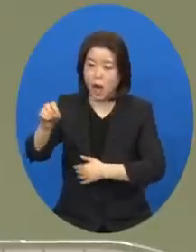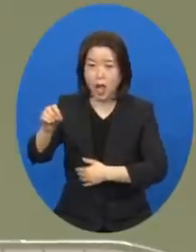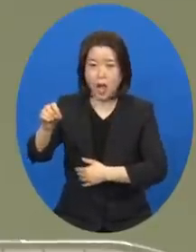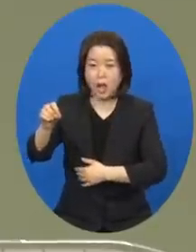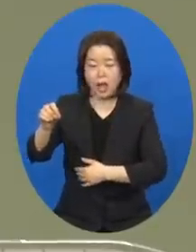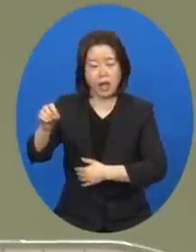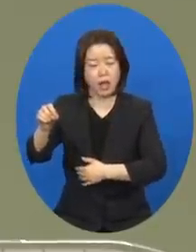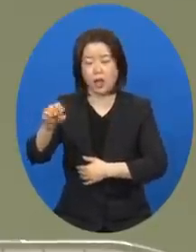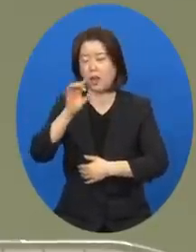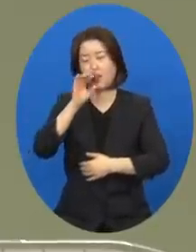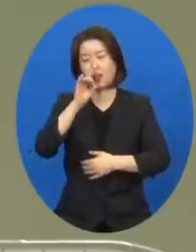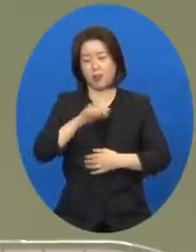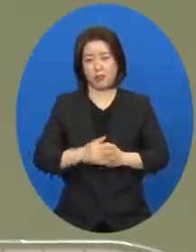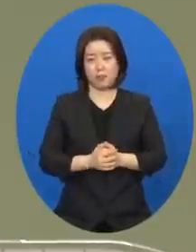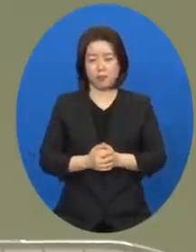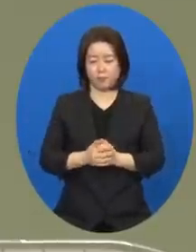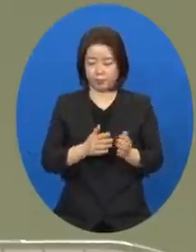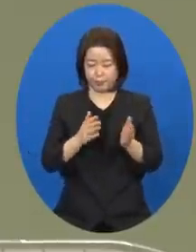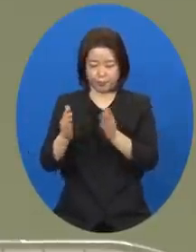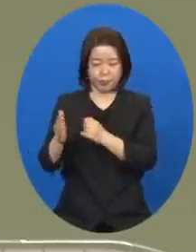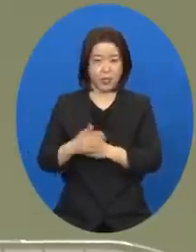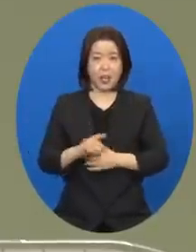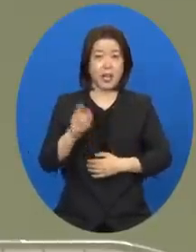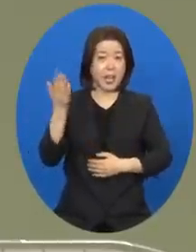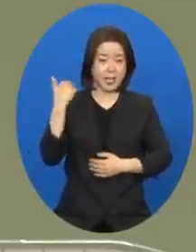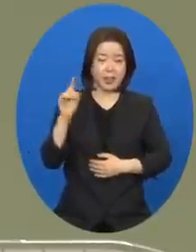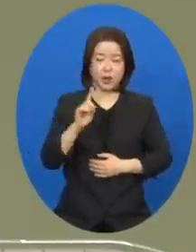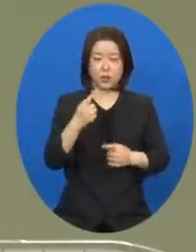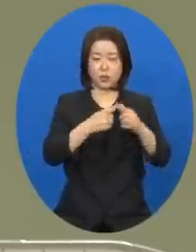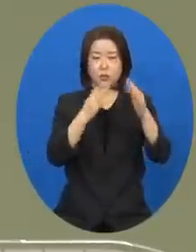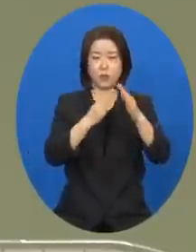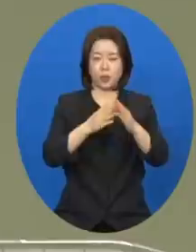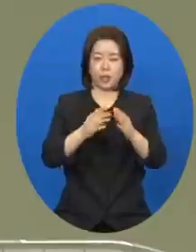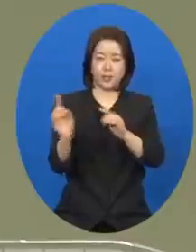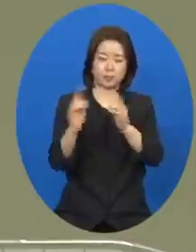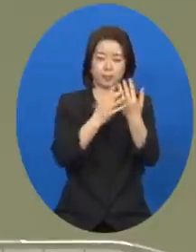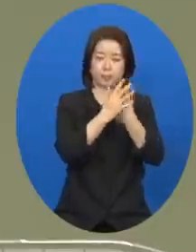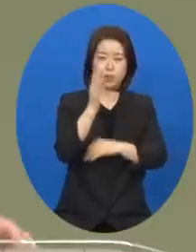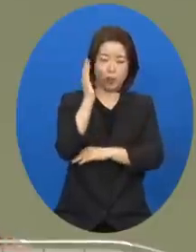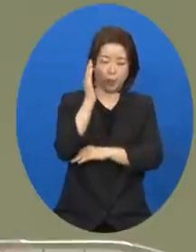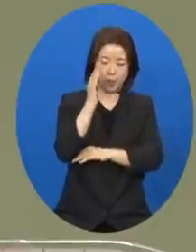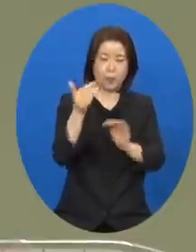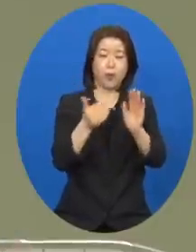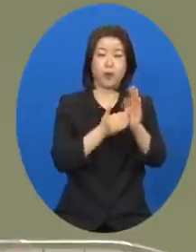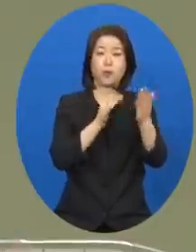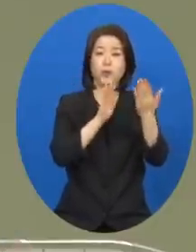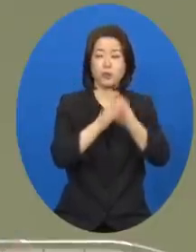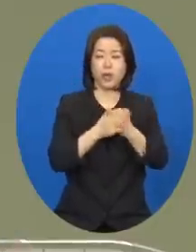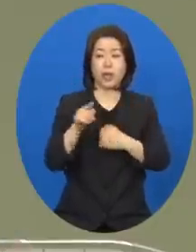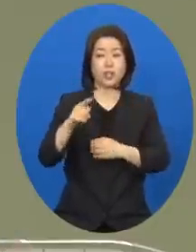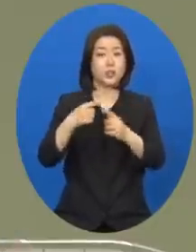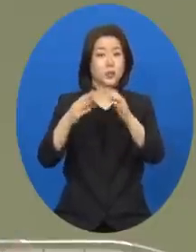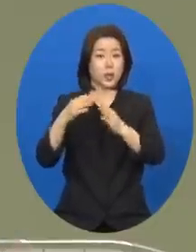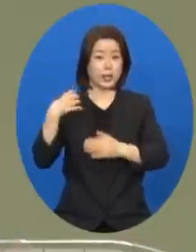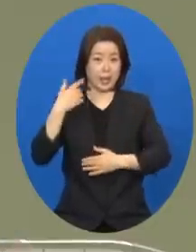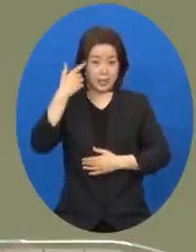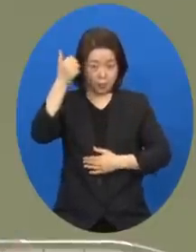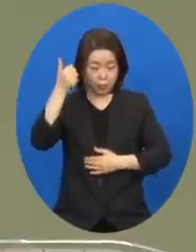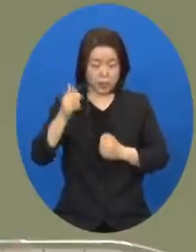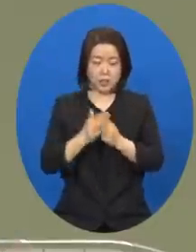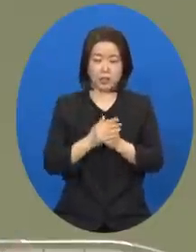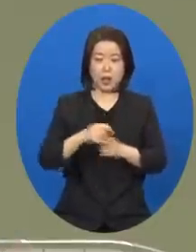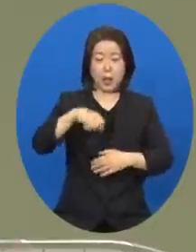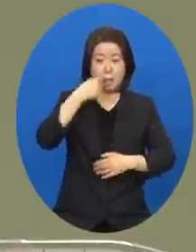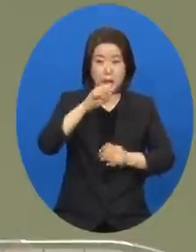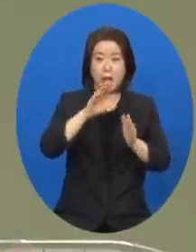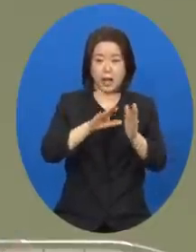어느 교회 부흥회를 마치고 그 목사님과 마지막에 식사를 하는데 그 목사님이 그러시더라고요.